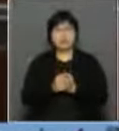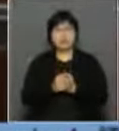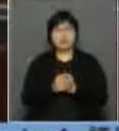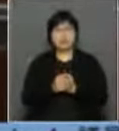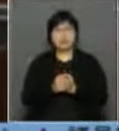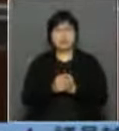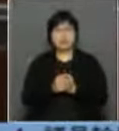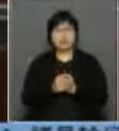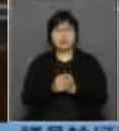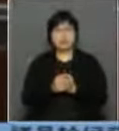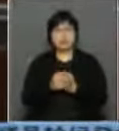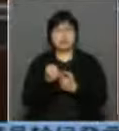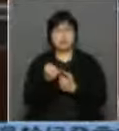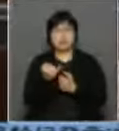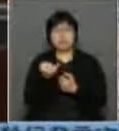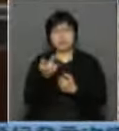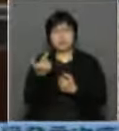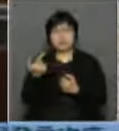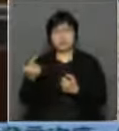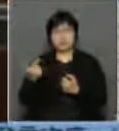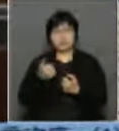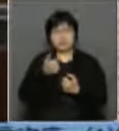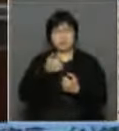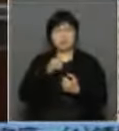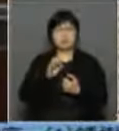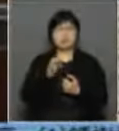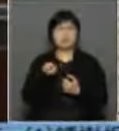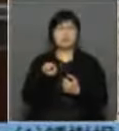害而無一利的。